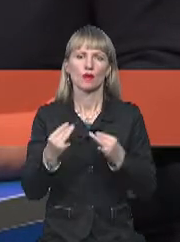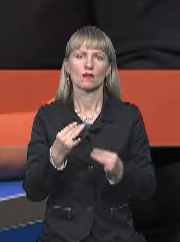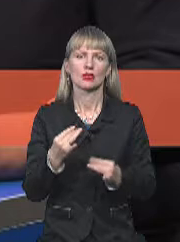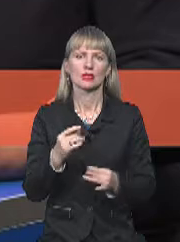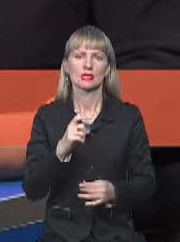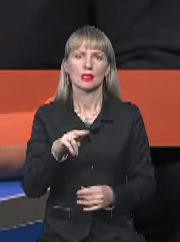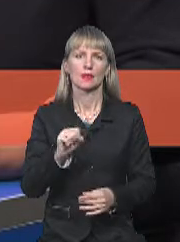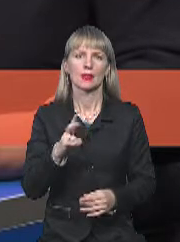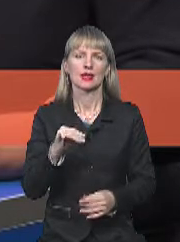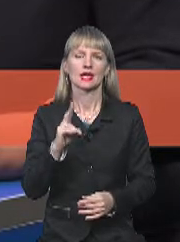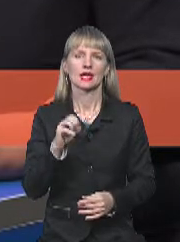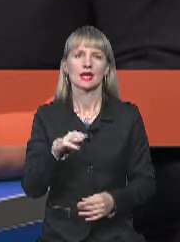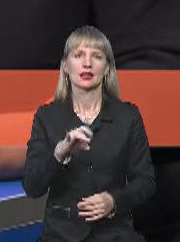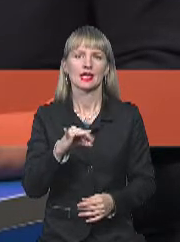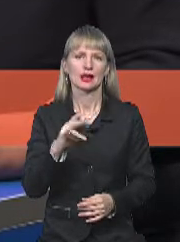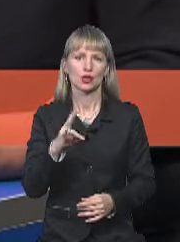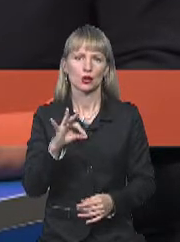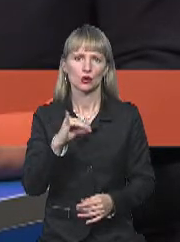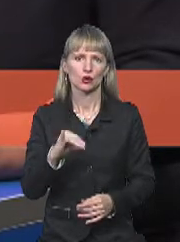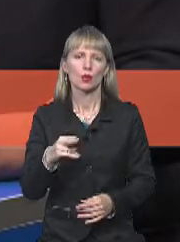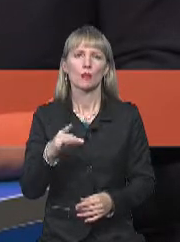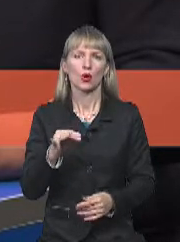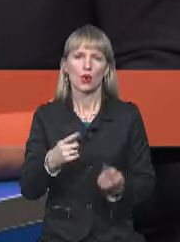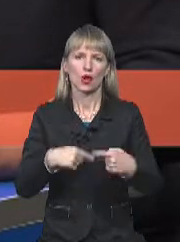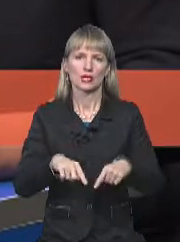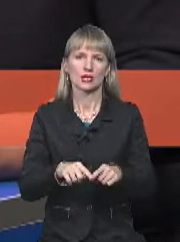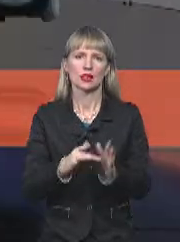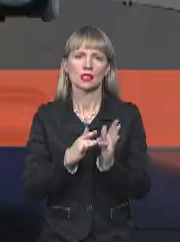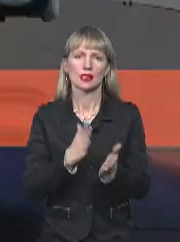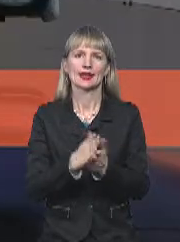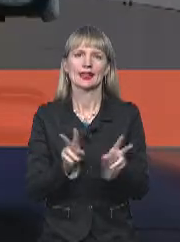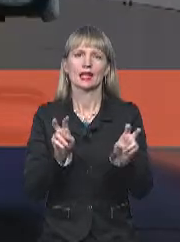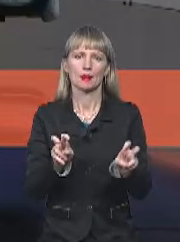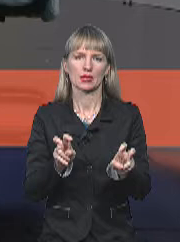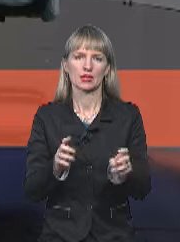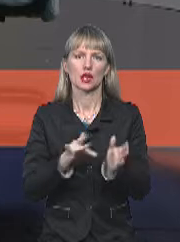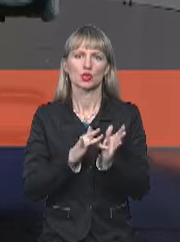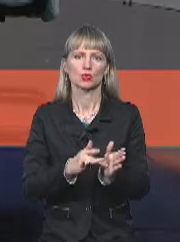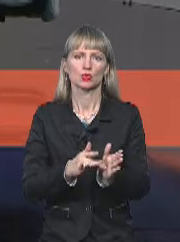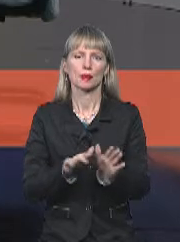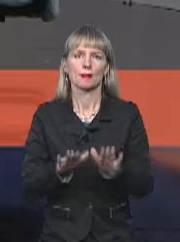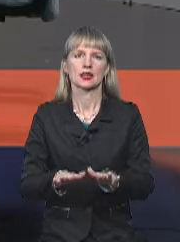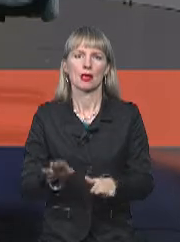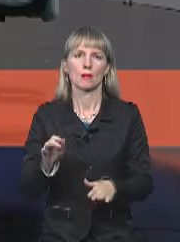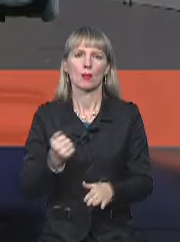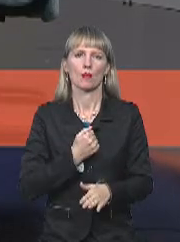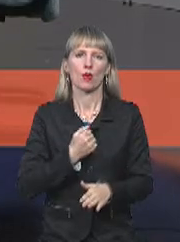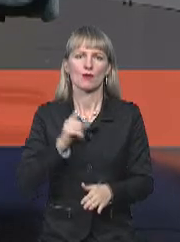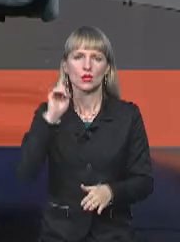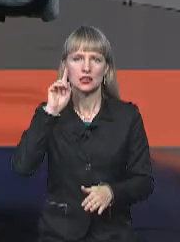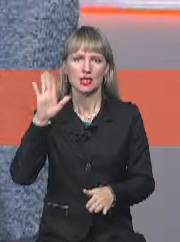пані Катериною про організацію екскурсії. Є тематичні екскурсії місцями бойової